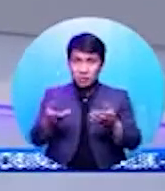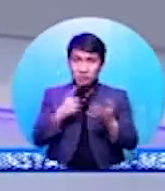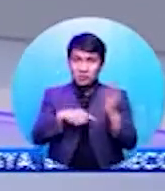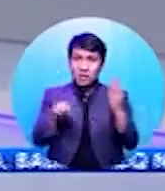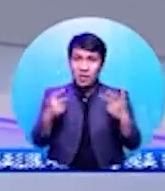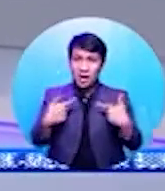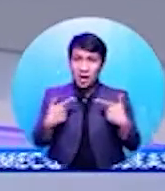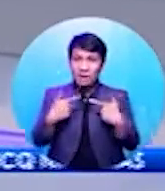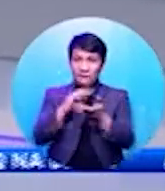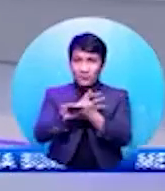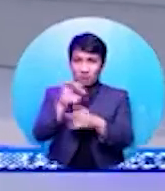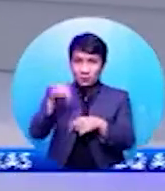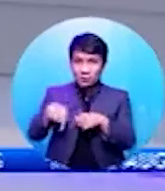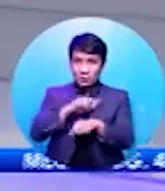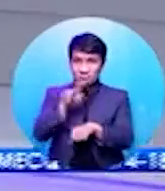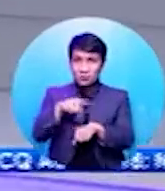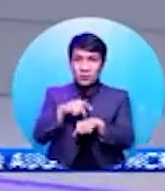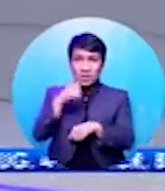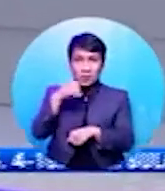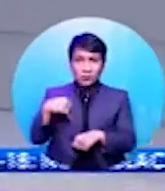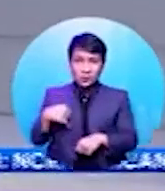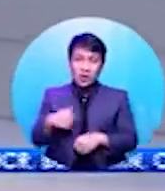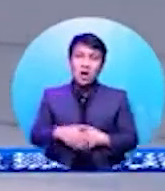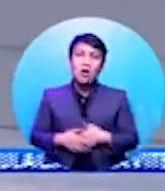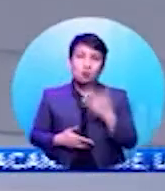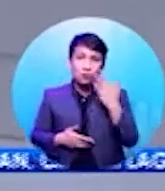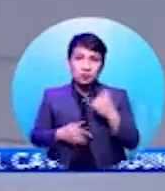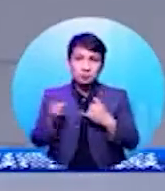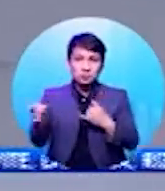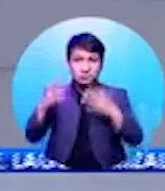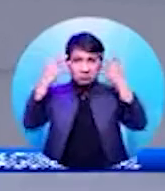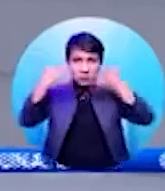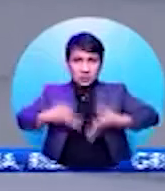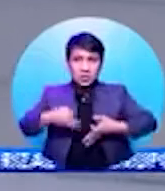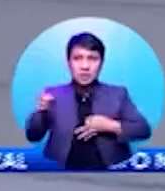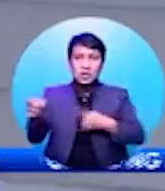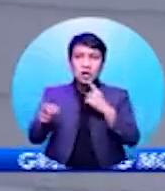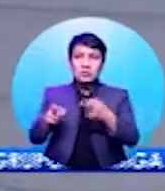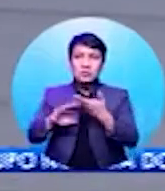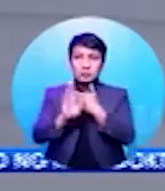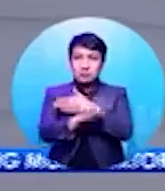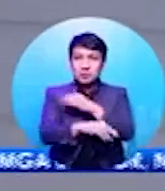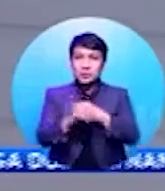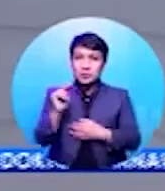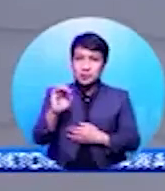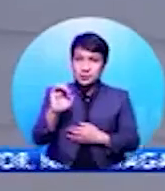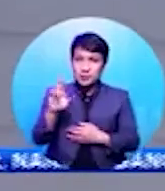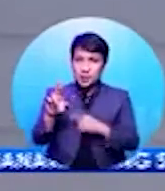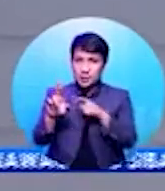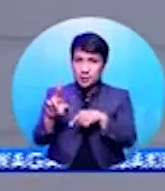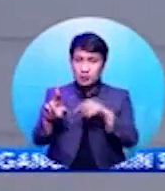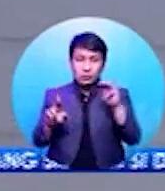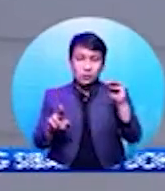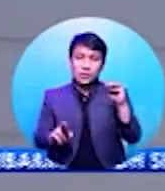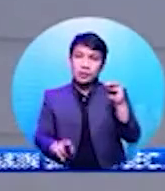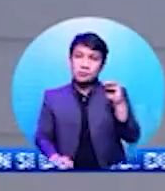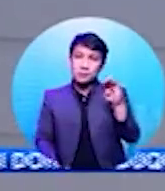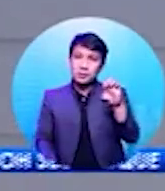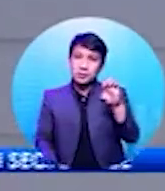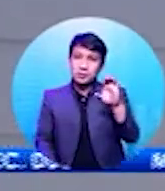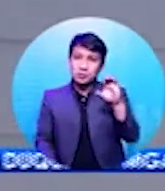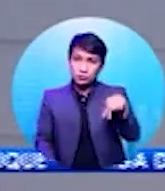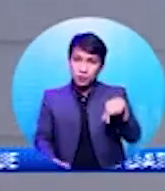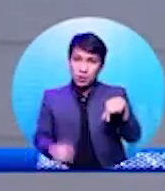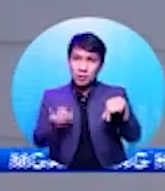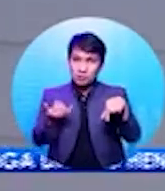kumpirmadong COVID-19 cases sa bansa kahapon. Dahil dito nagdesisyon ng Pangulo na ibalik sa Modified Enhanced Community Quarantine ng Metro